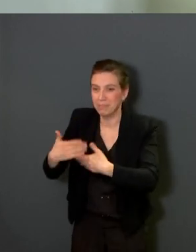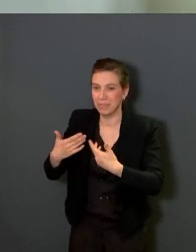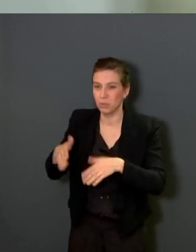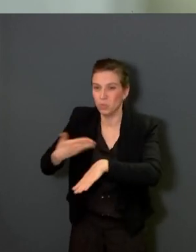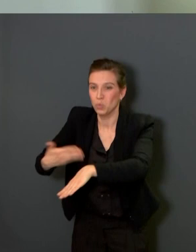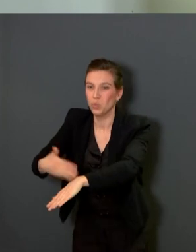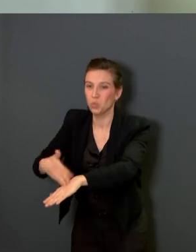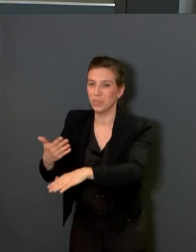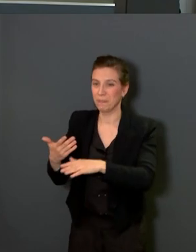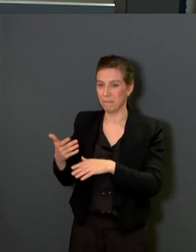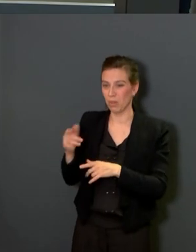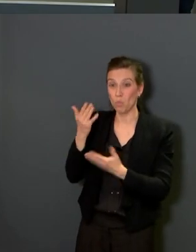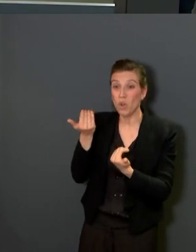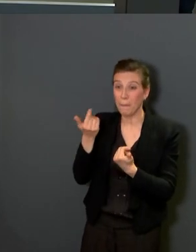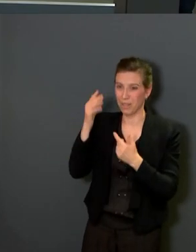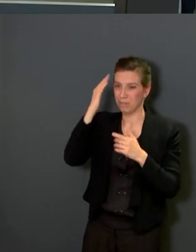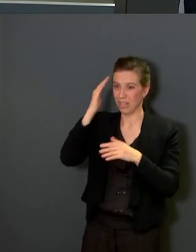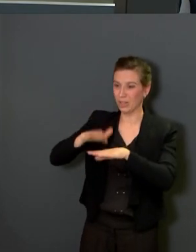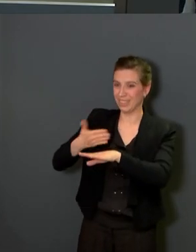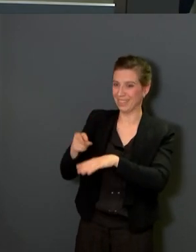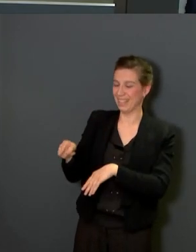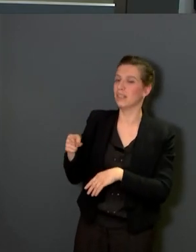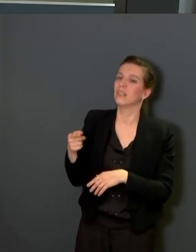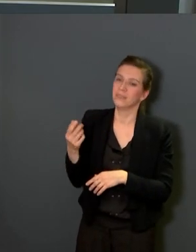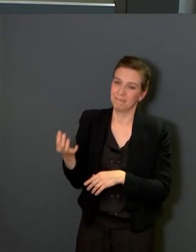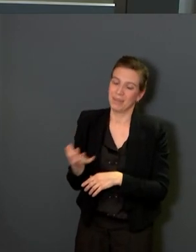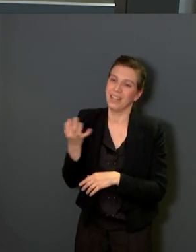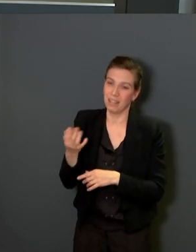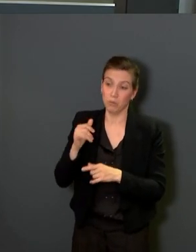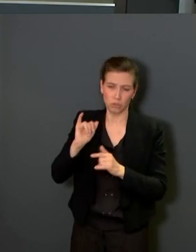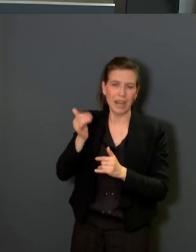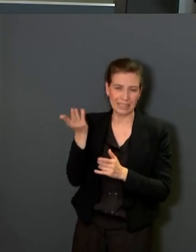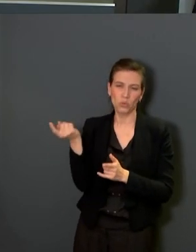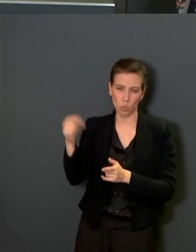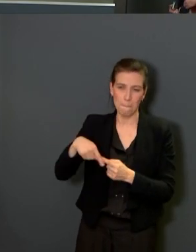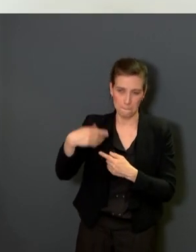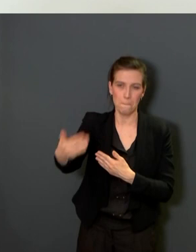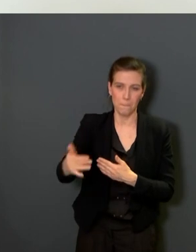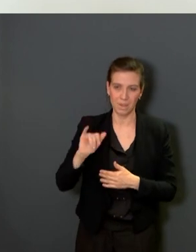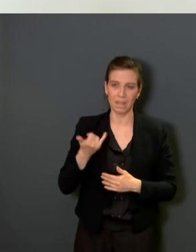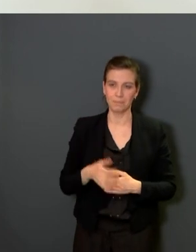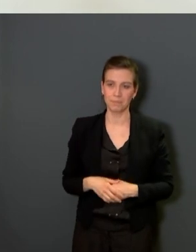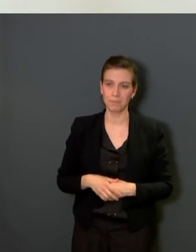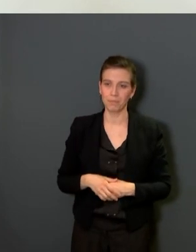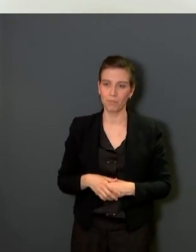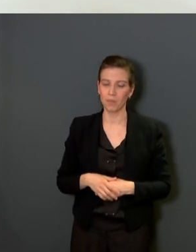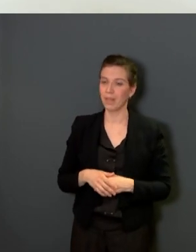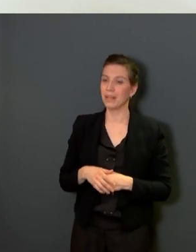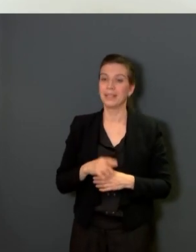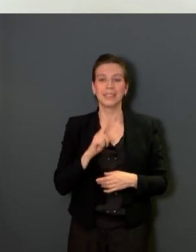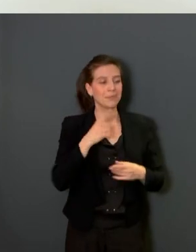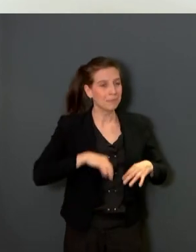doen. Dank u wel. Als ik één element zou